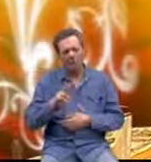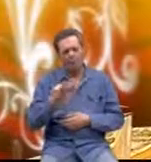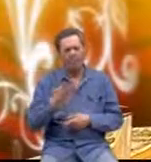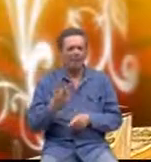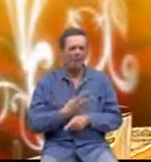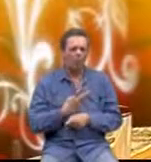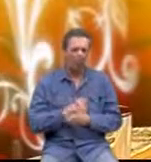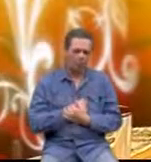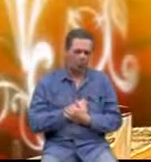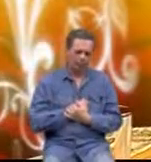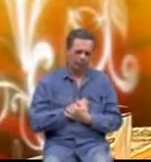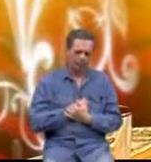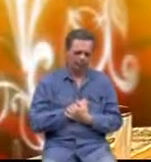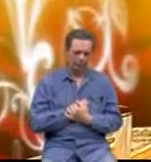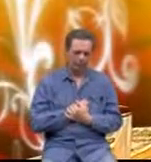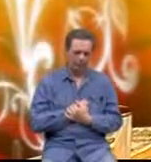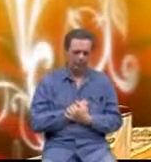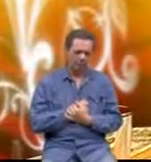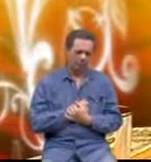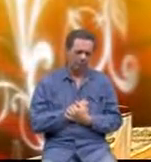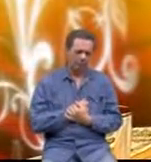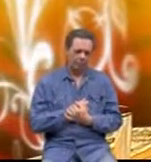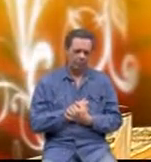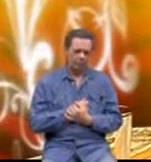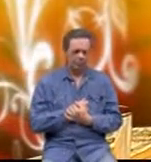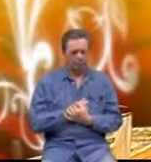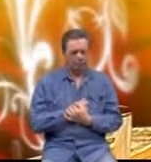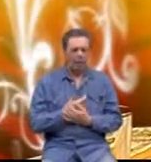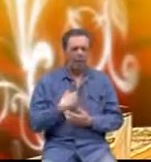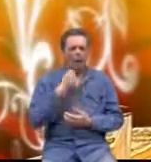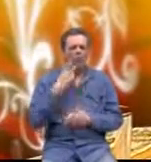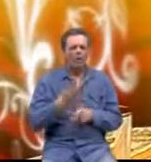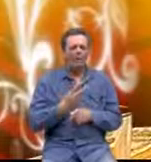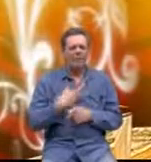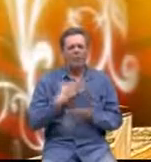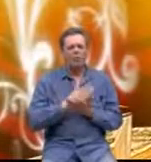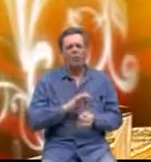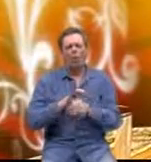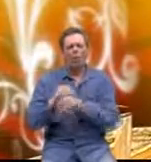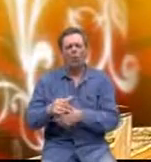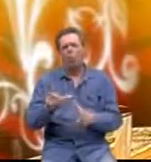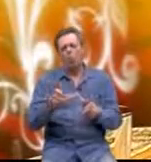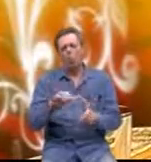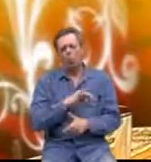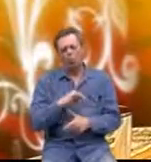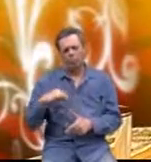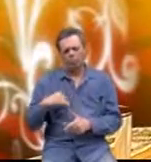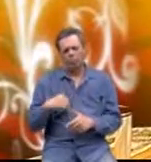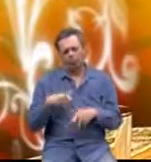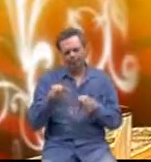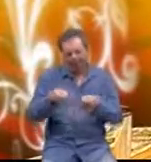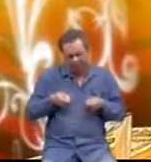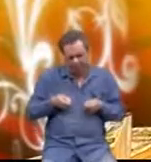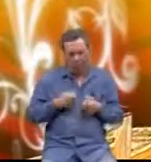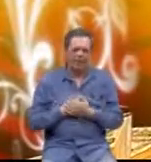u neko osamljenje, jer obično nas loše navike odvedu u nešto što se ne ujedinujemo u svojoj zajednici. Jel